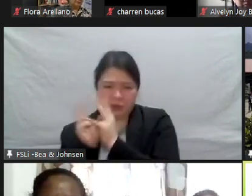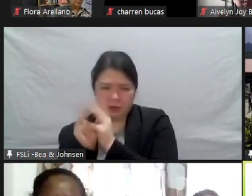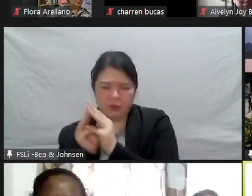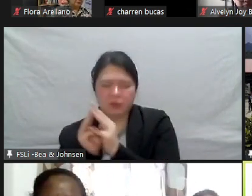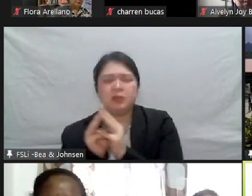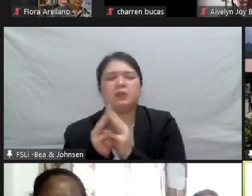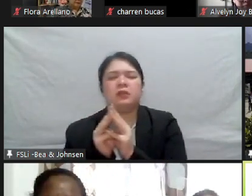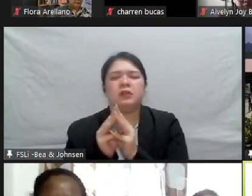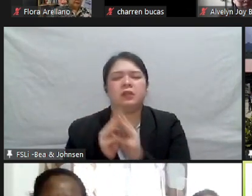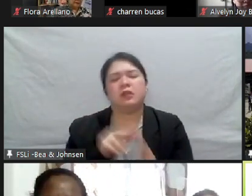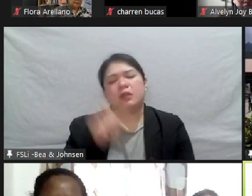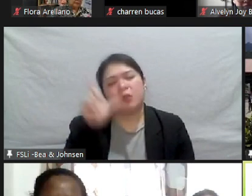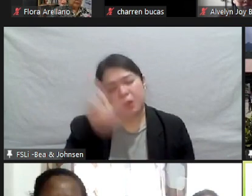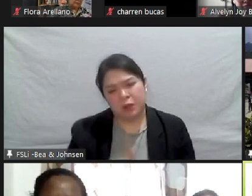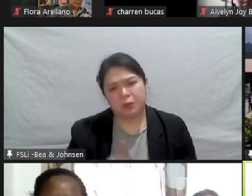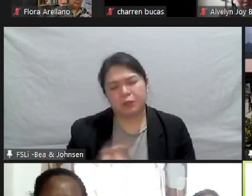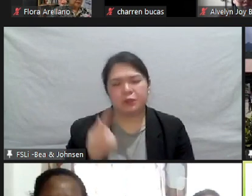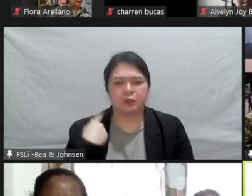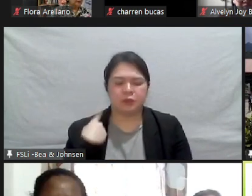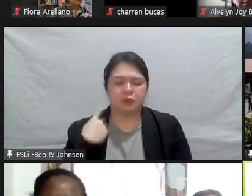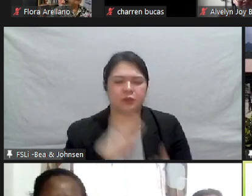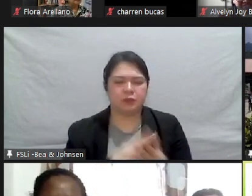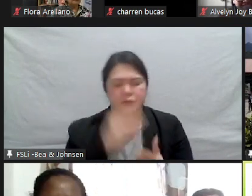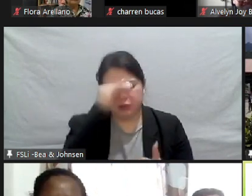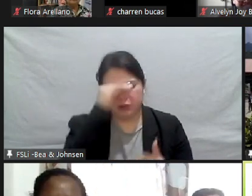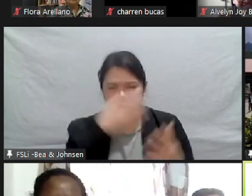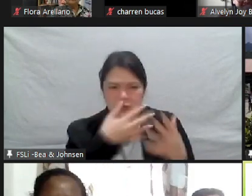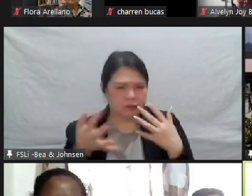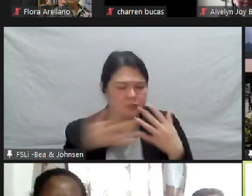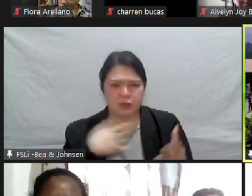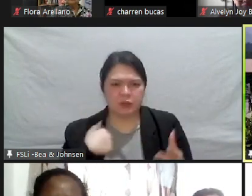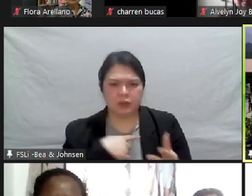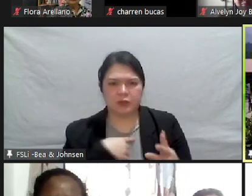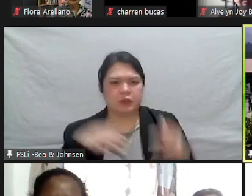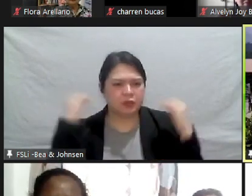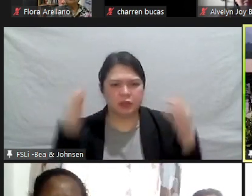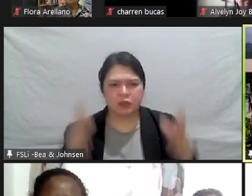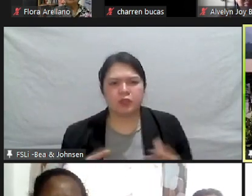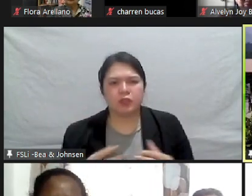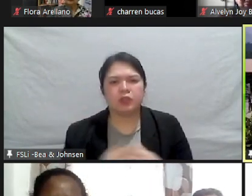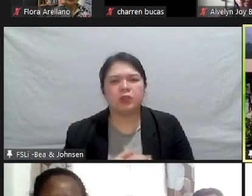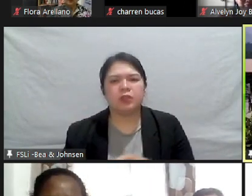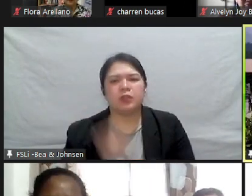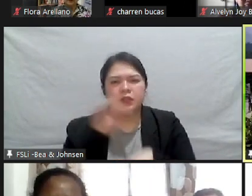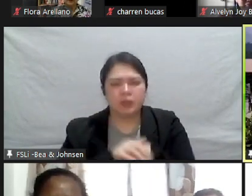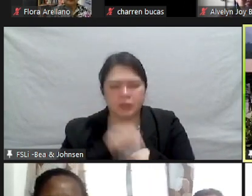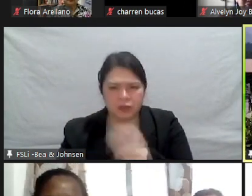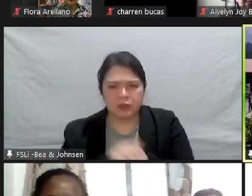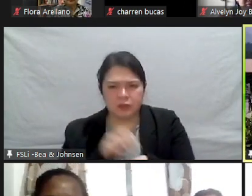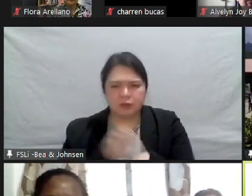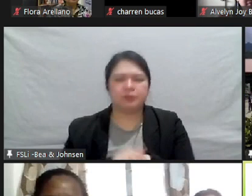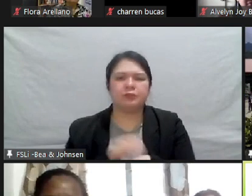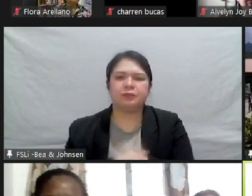talaga ng ating mga learners, even our teachers, di ba? English, no? Mula dito sa